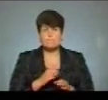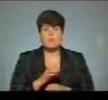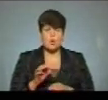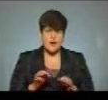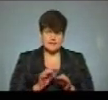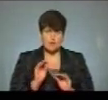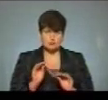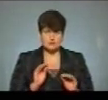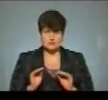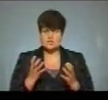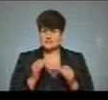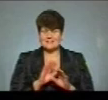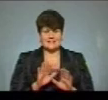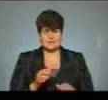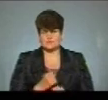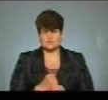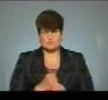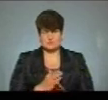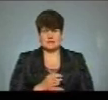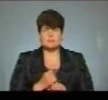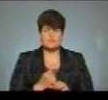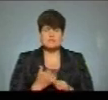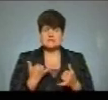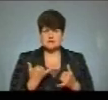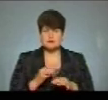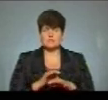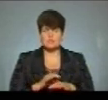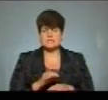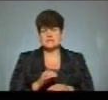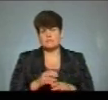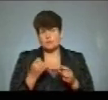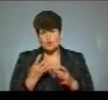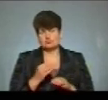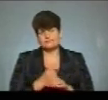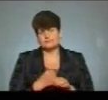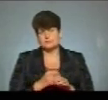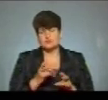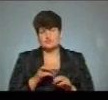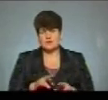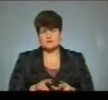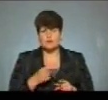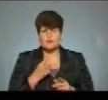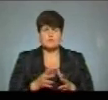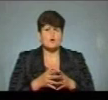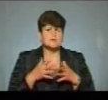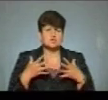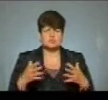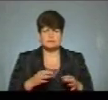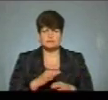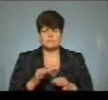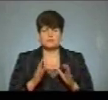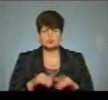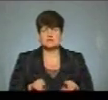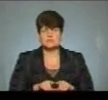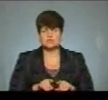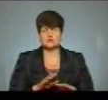на облаштування ще не є розроблений. Напрацювання, яке проводять зараз експерти, це є напрацювання. І ми говоримо про масштабний проект. Він буде також